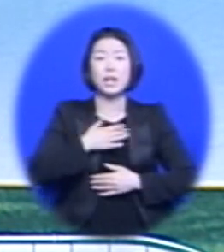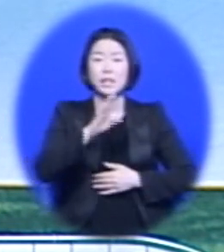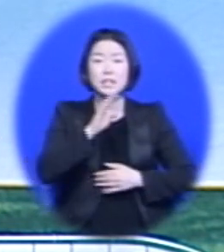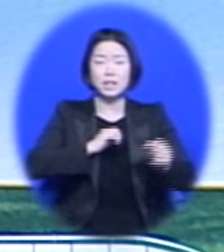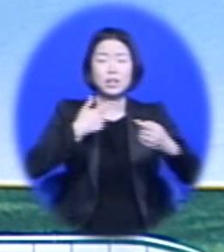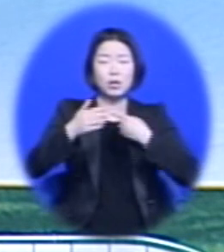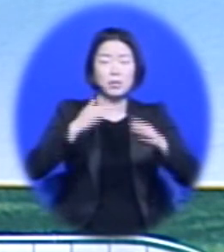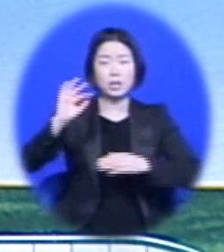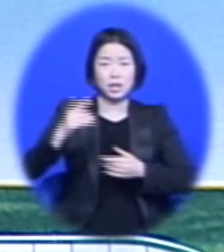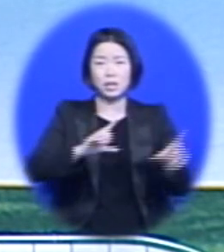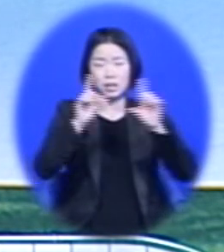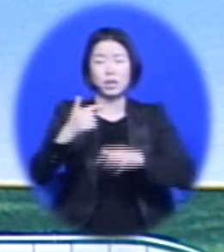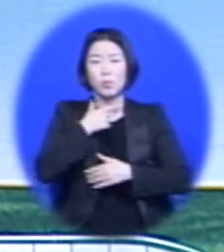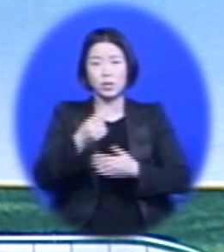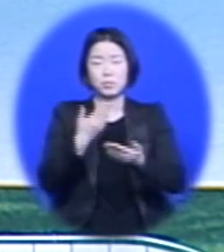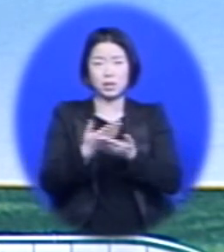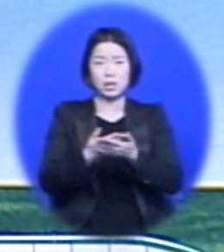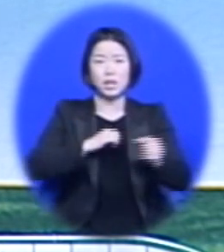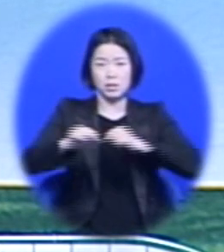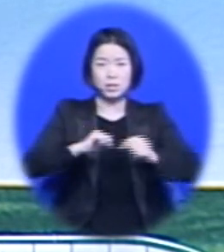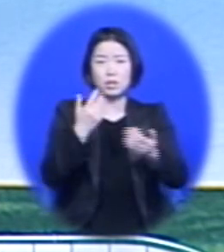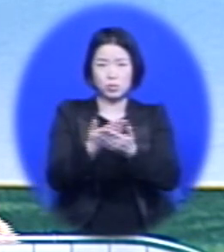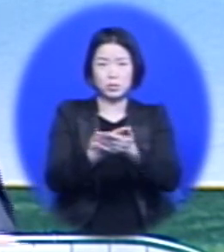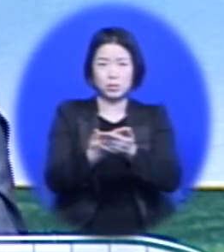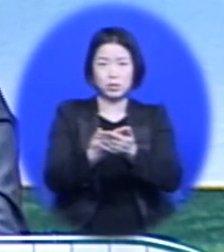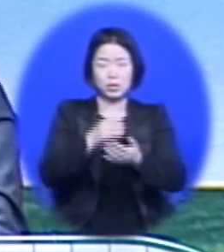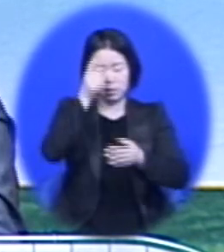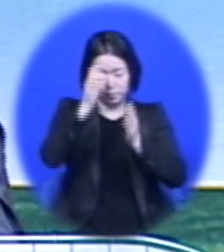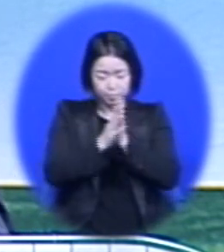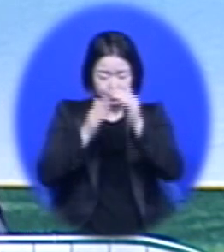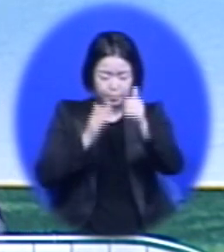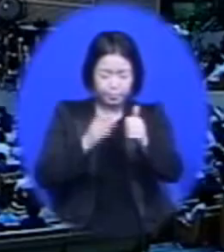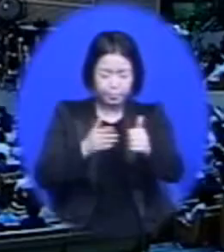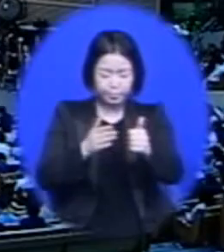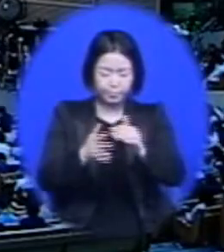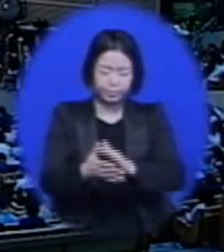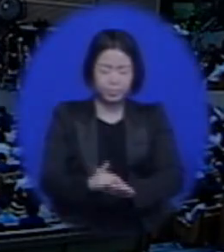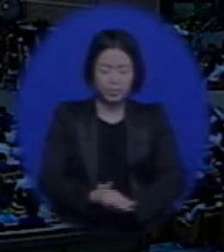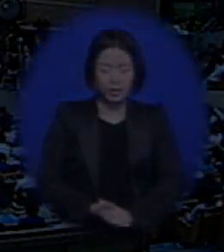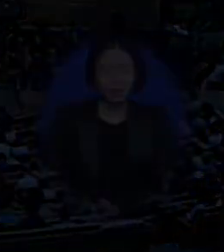살게 되기를 원합니다. 역사해 주옵소서. 기도하십시다. 은혜와 사랑이 충만하신 아버지 하나님.